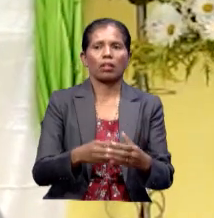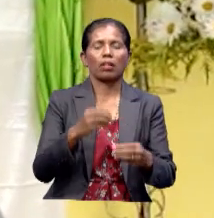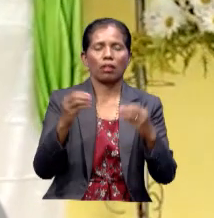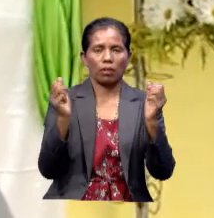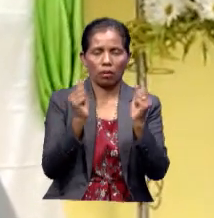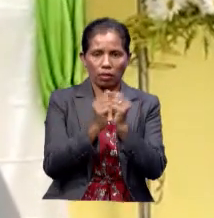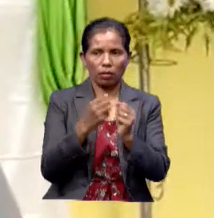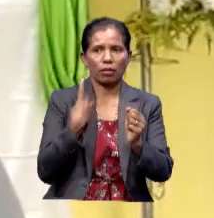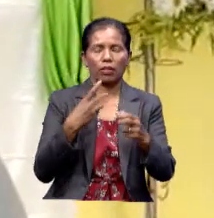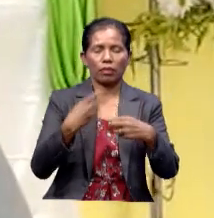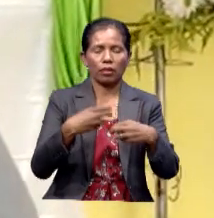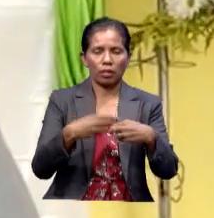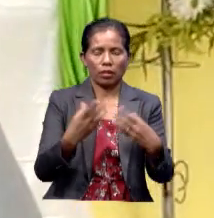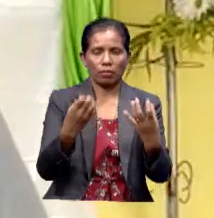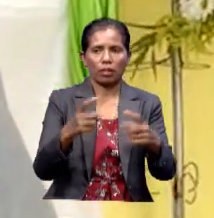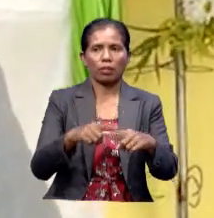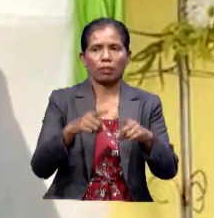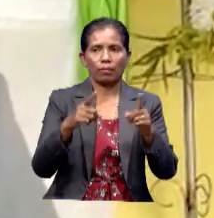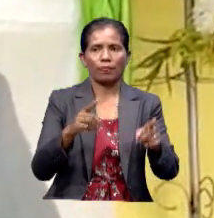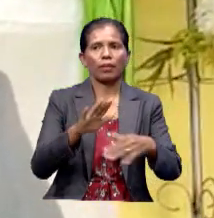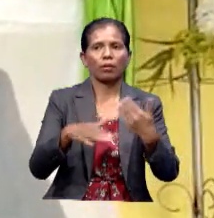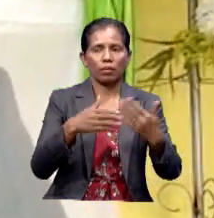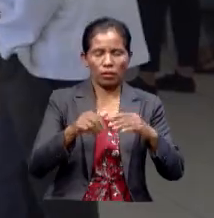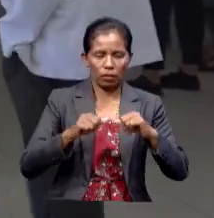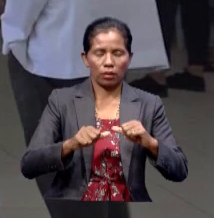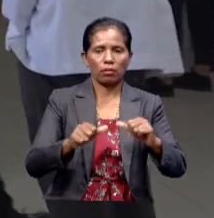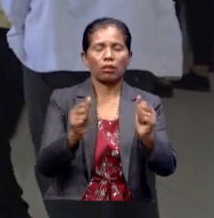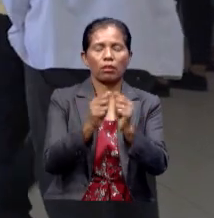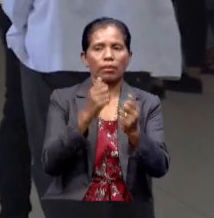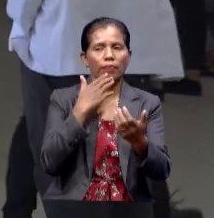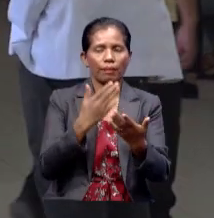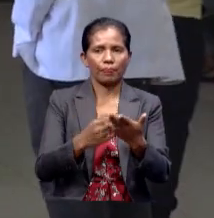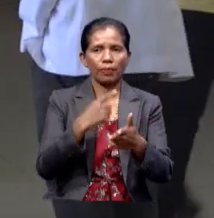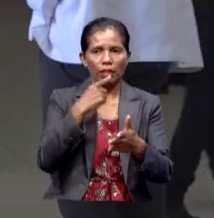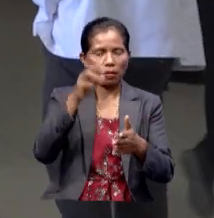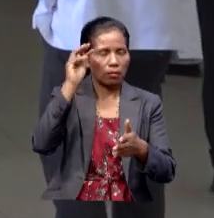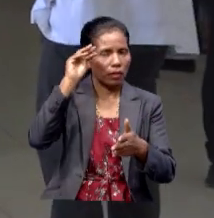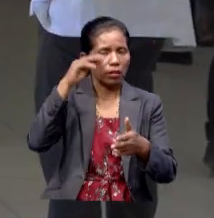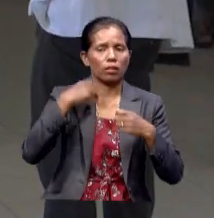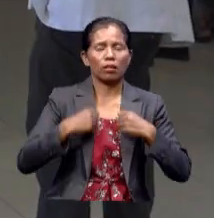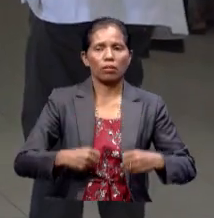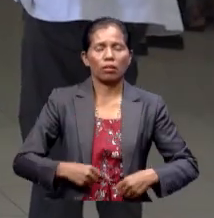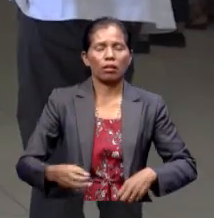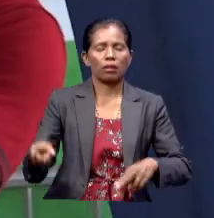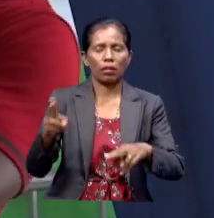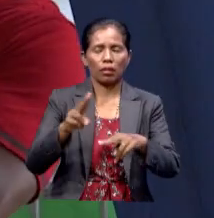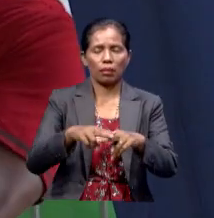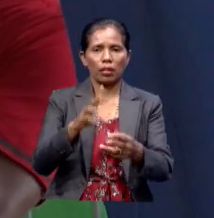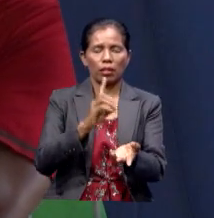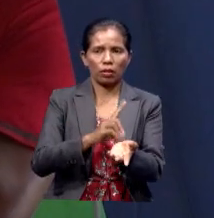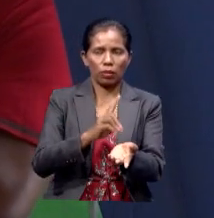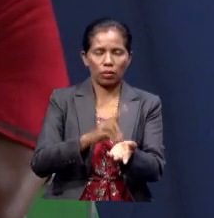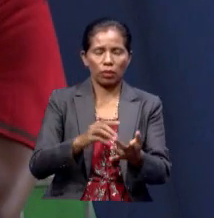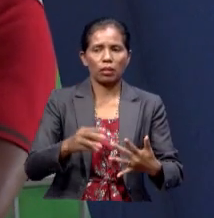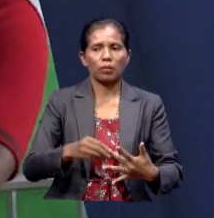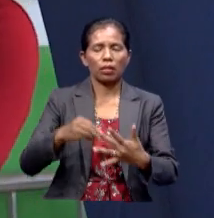nih sekolah dari sini. Maybe buat itu beli laut. Gabriela recomenda ma Ministério Saúde atualmente tan médico especialista timoroan,